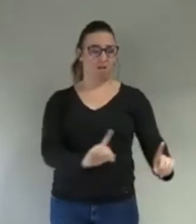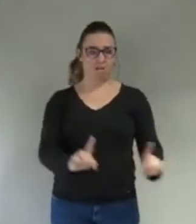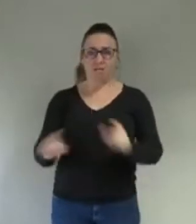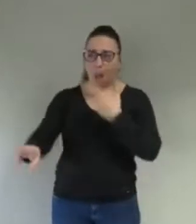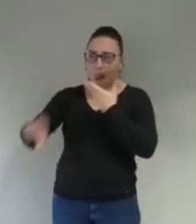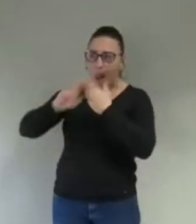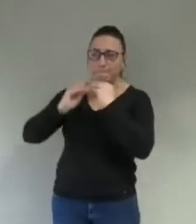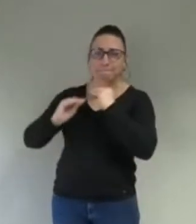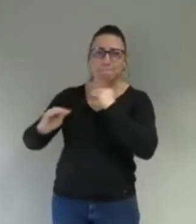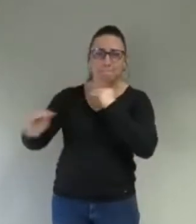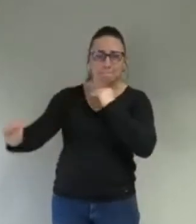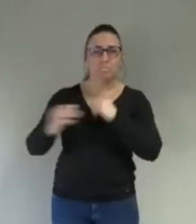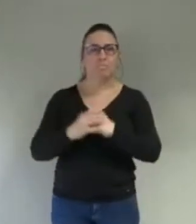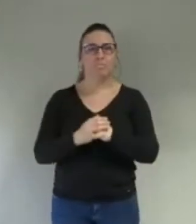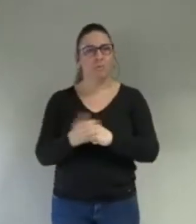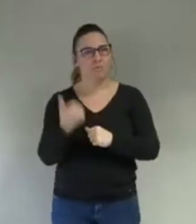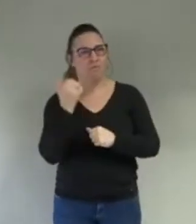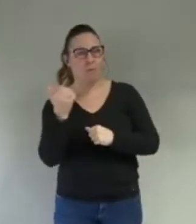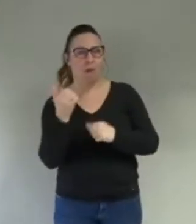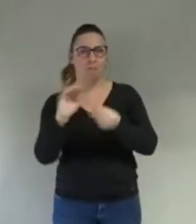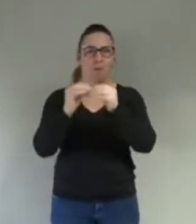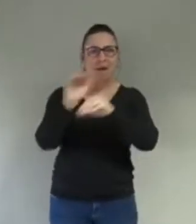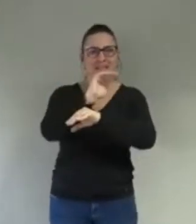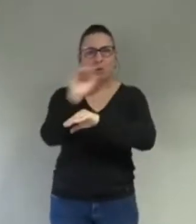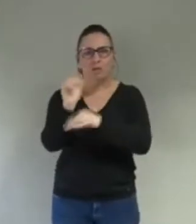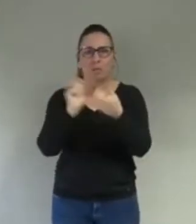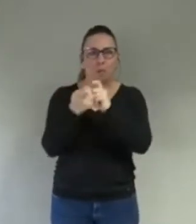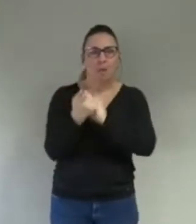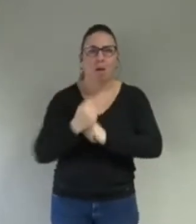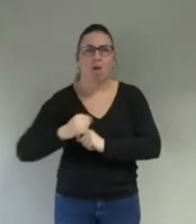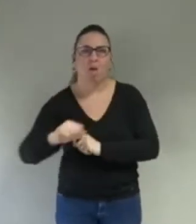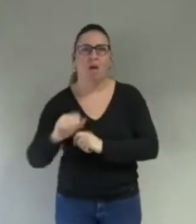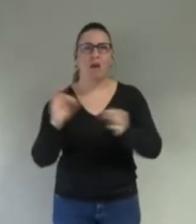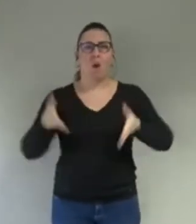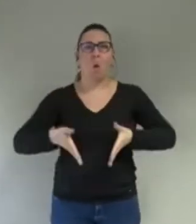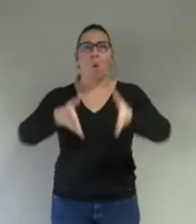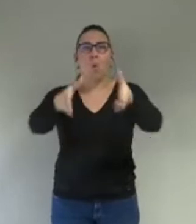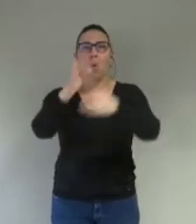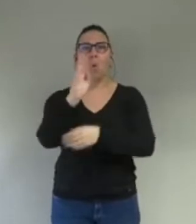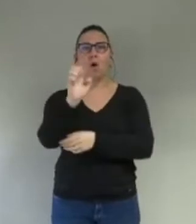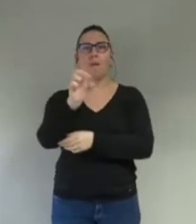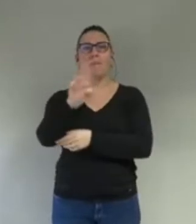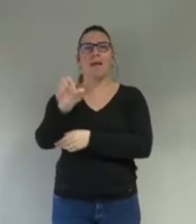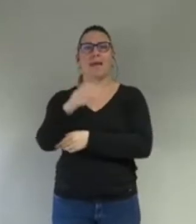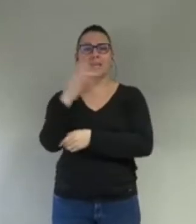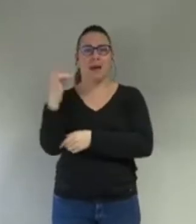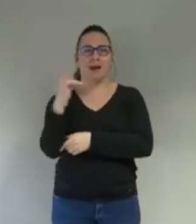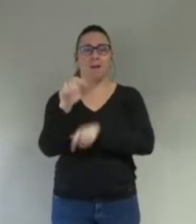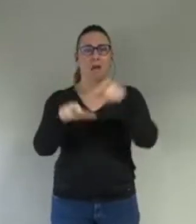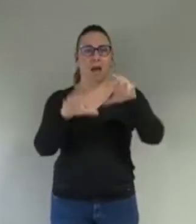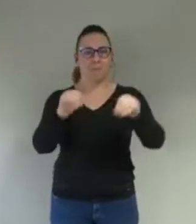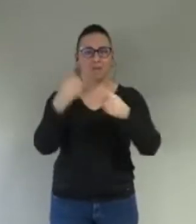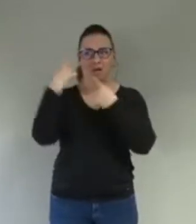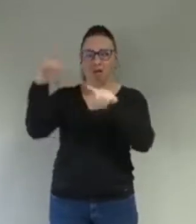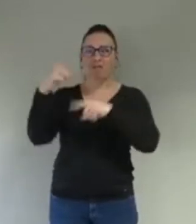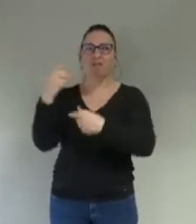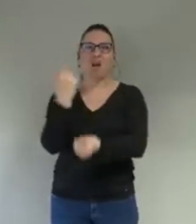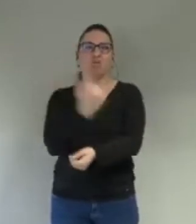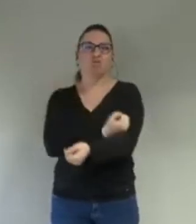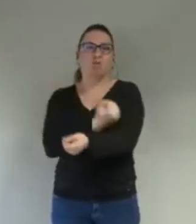ne faites rien pour lutter contre l'insécurité. Les habitants du cours Beria ont fait remonter le problème du trafic de